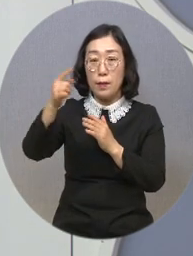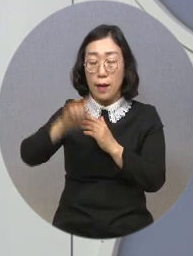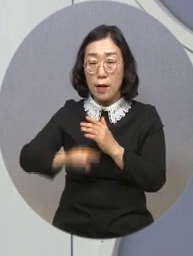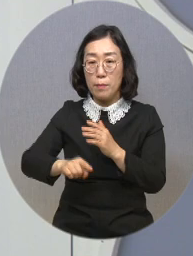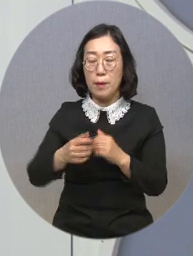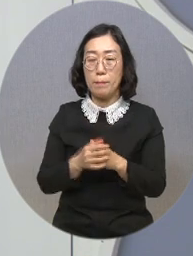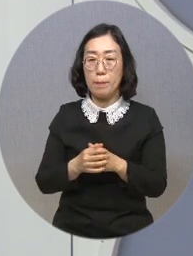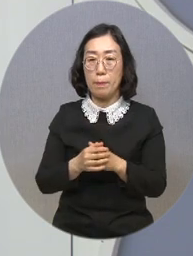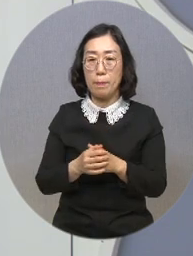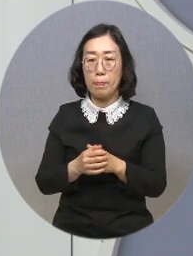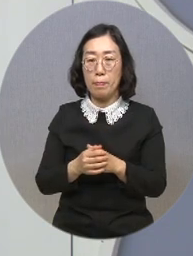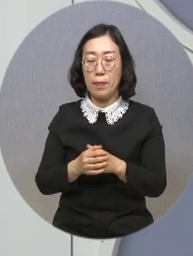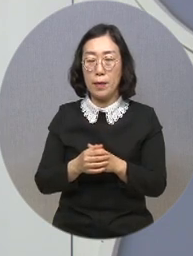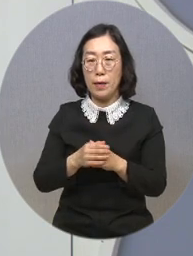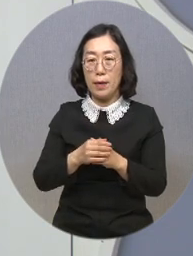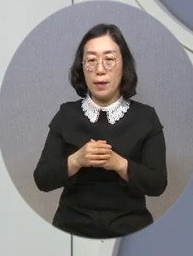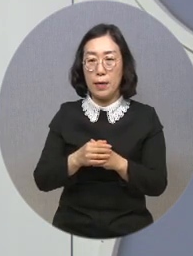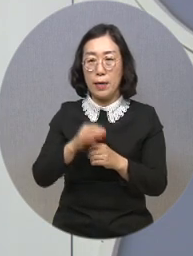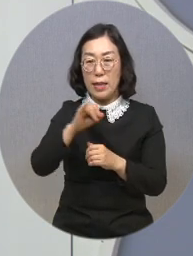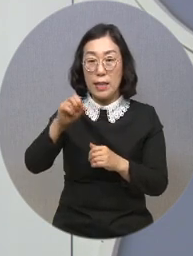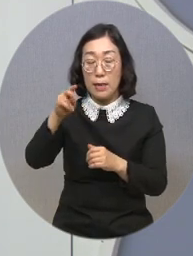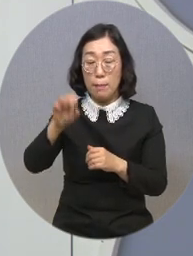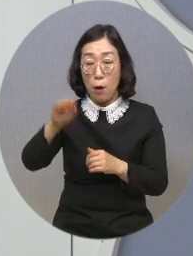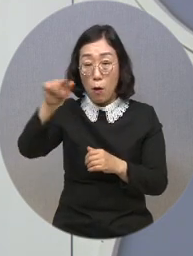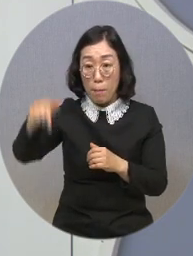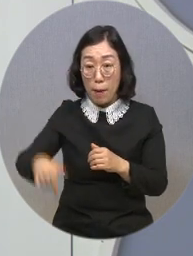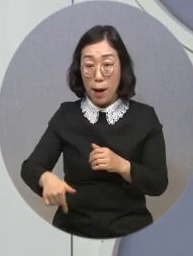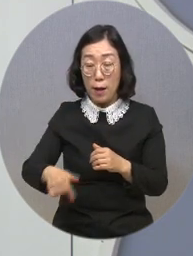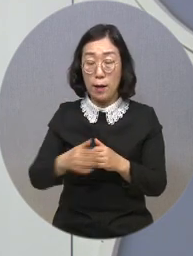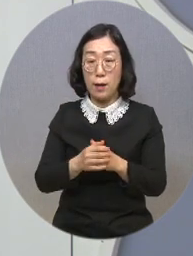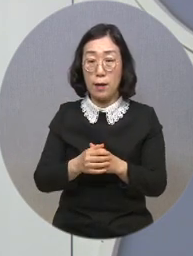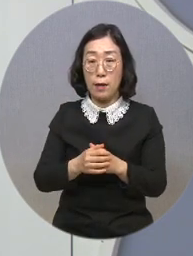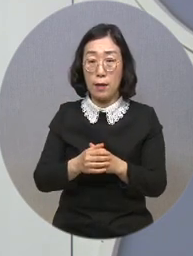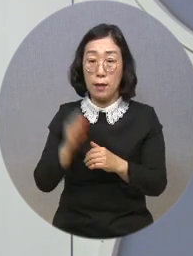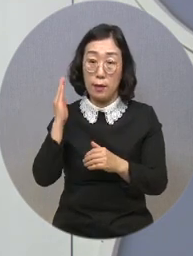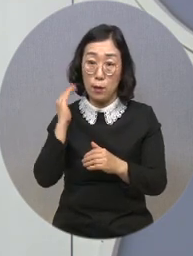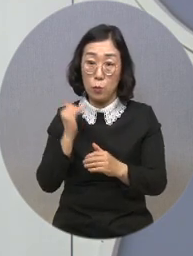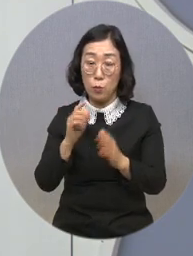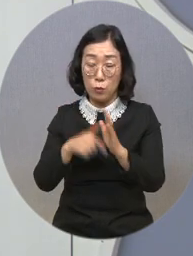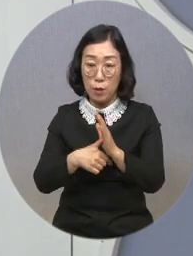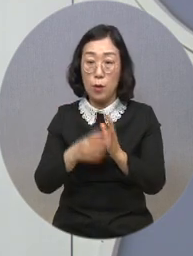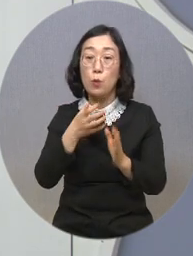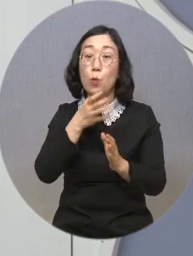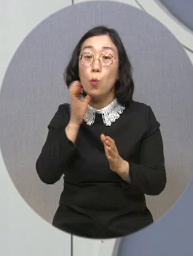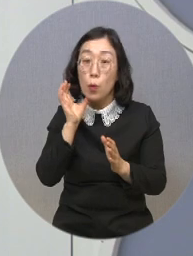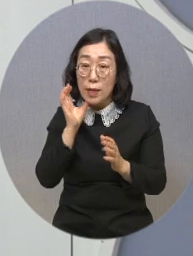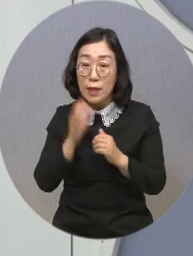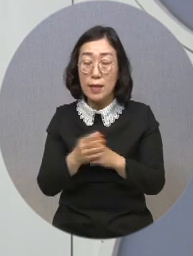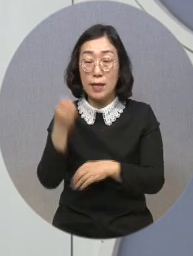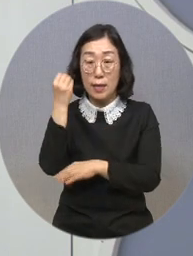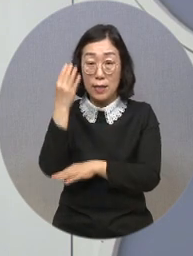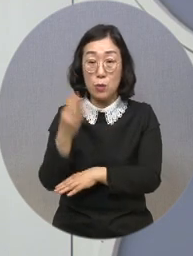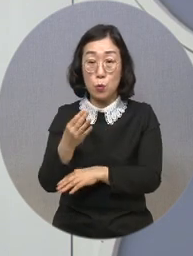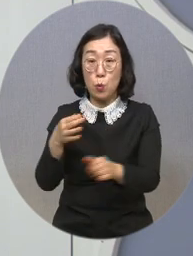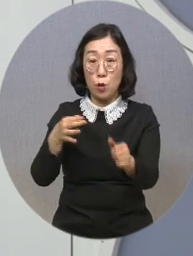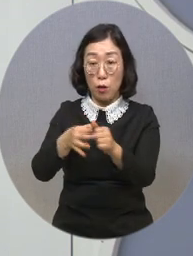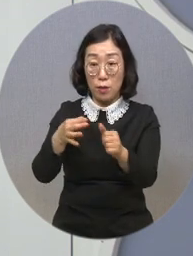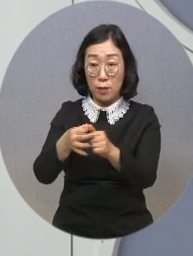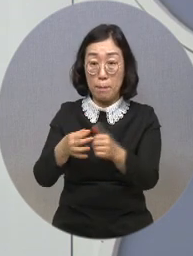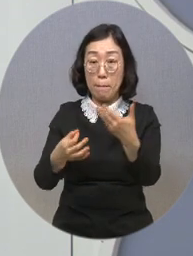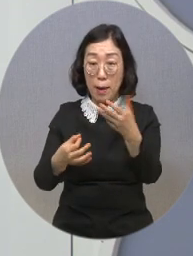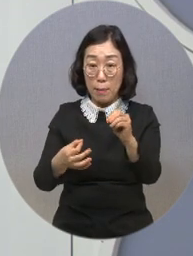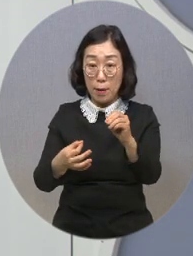이제 이명박 대통령 때부터 노인 기초연금을 8만 원씩 주기 시작해서 지금은 30만 원 주고 있거든요.